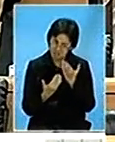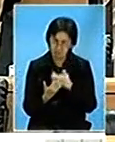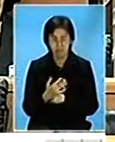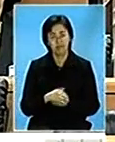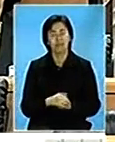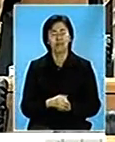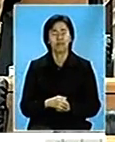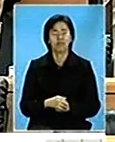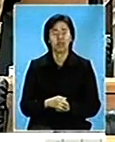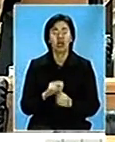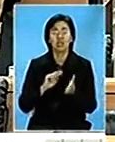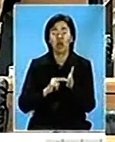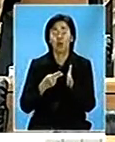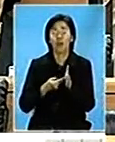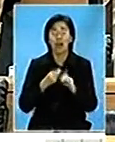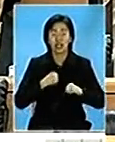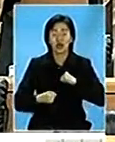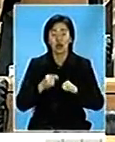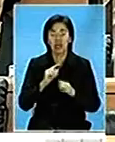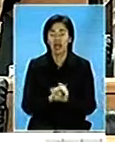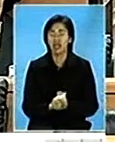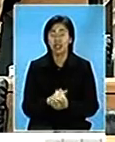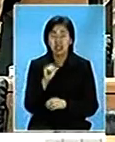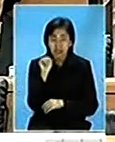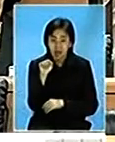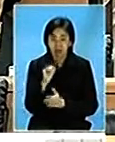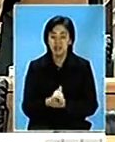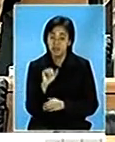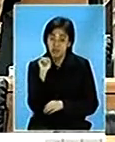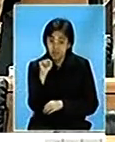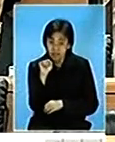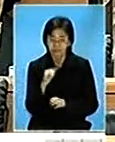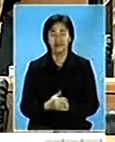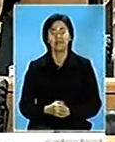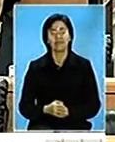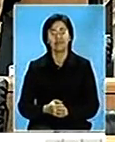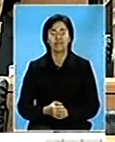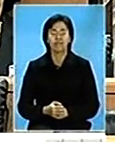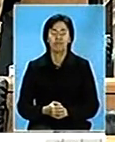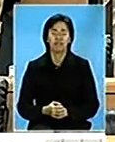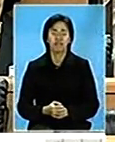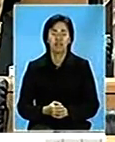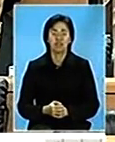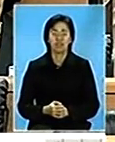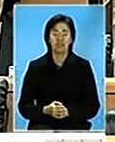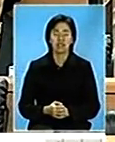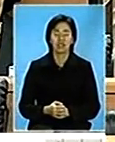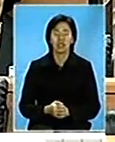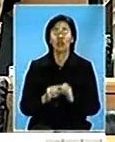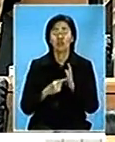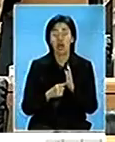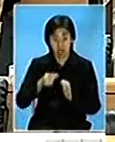แต่จริงๆแล้วความหมายที่เด็กวัยรุ่นเอาไปล้อเลียนนั่นก็คือใช่ไหมใช่ไหมหรือว่าจริงหรือเปล่าตัวอย่